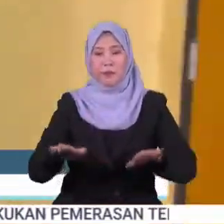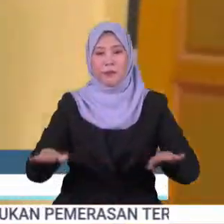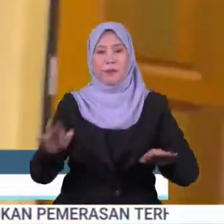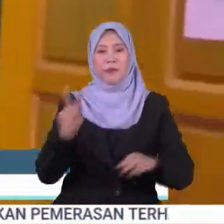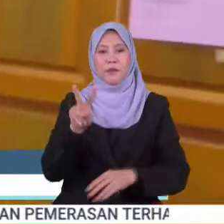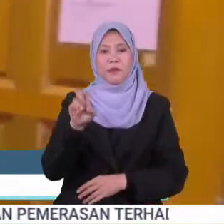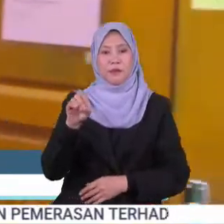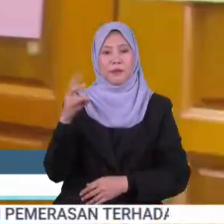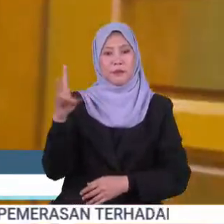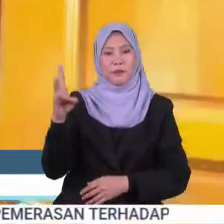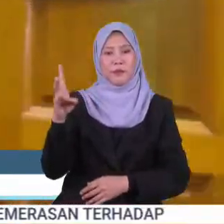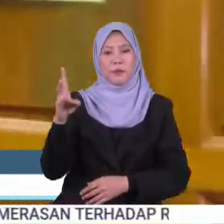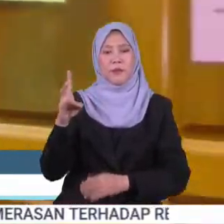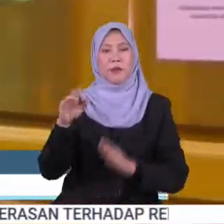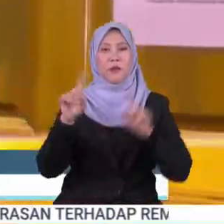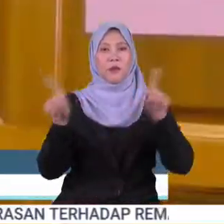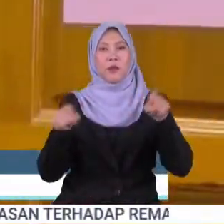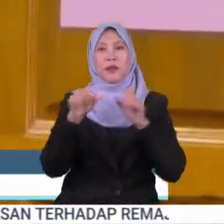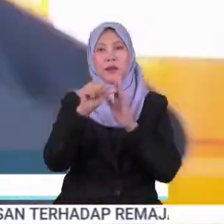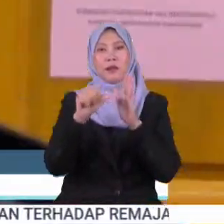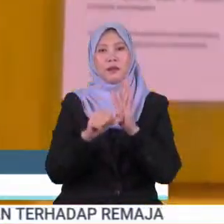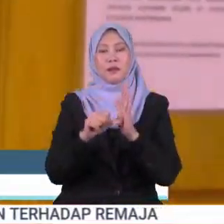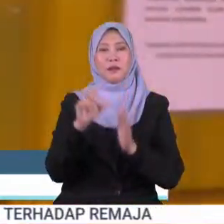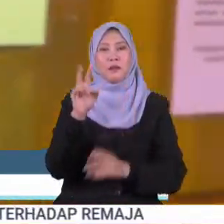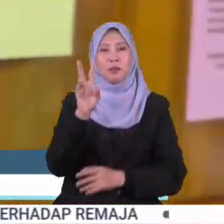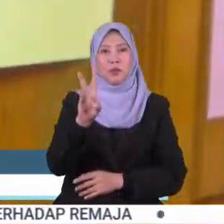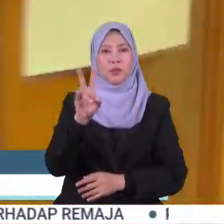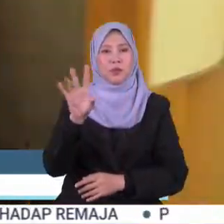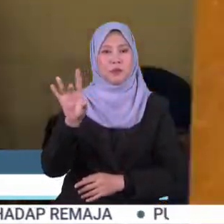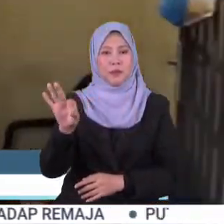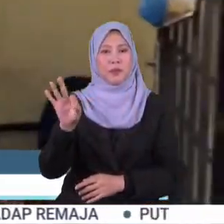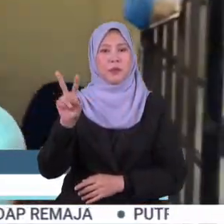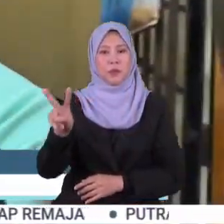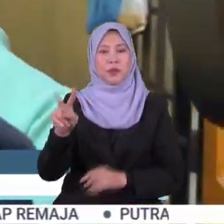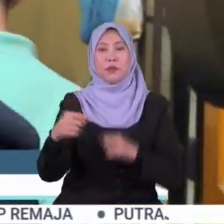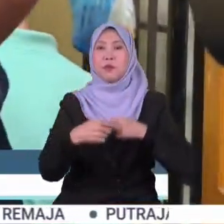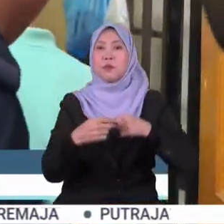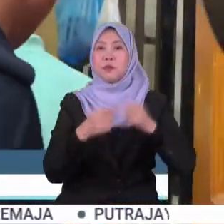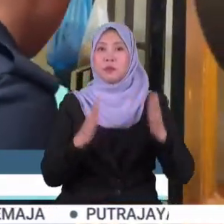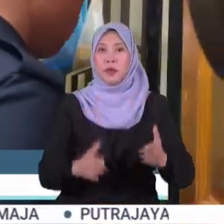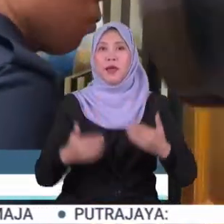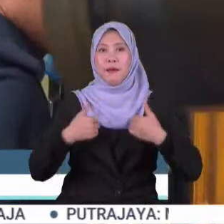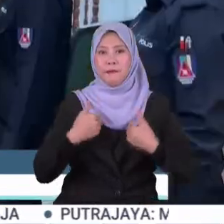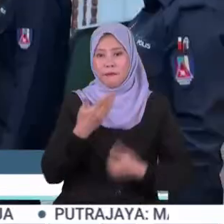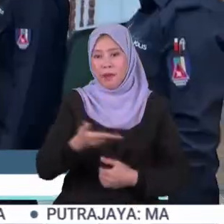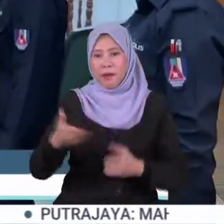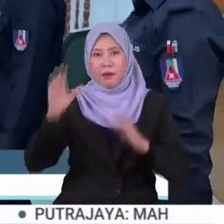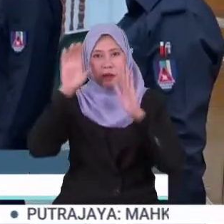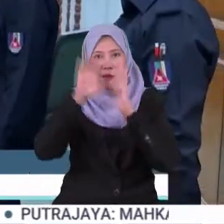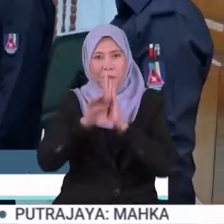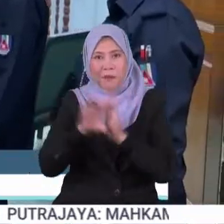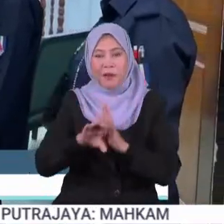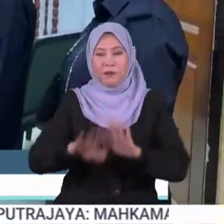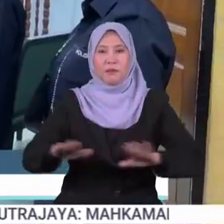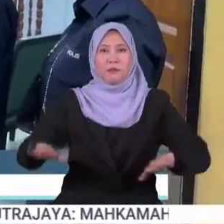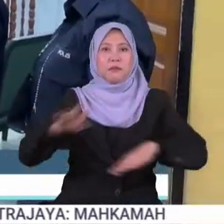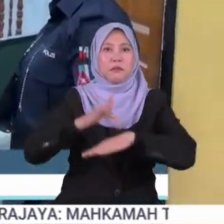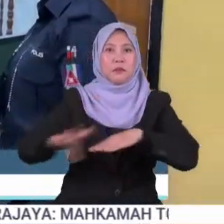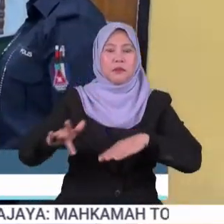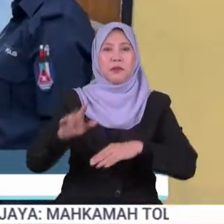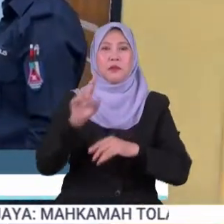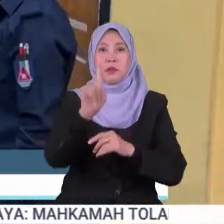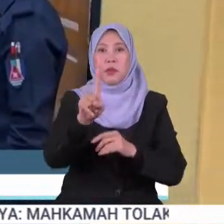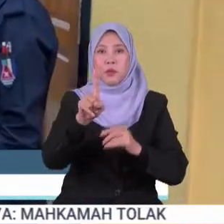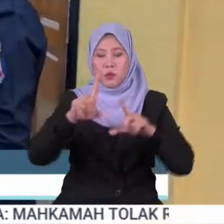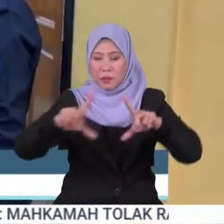Kanak-Kanak 2017 kurungan Akta 792. Tertuduh didakwa memiliki bahan pornografi kanak-kanak iaitu